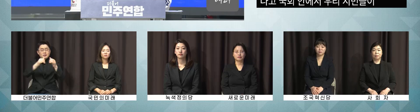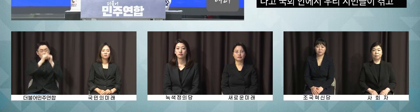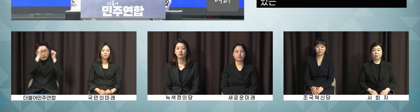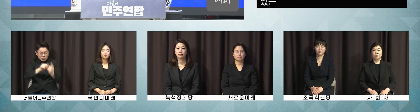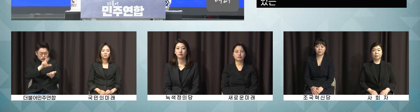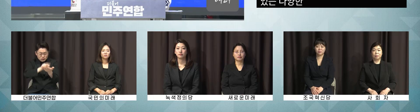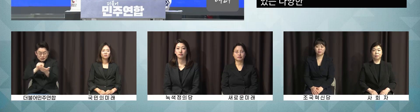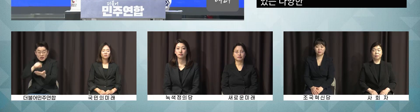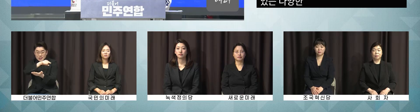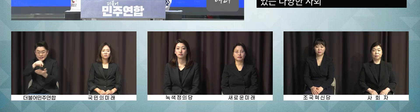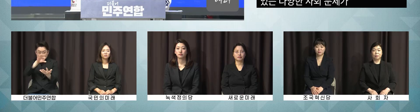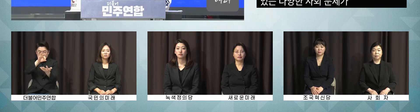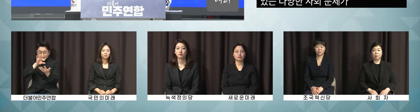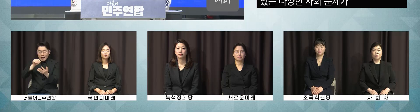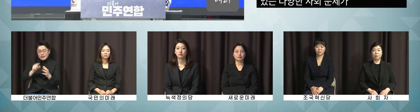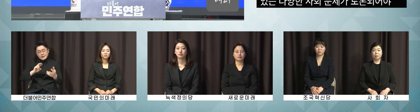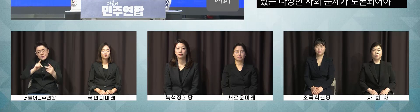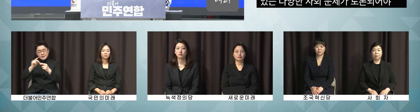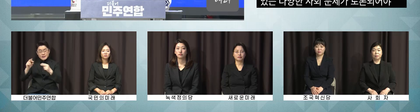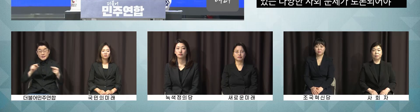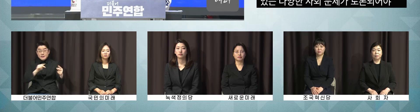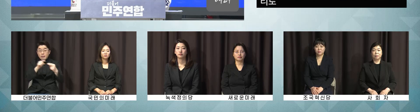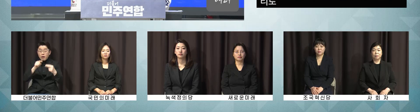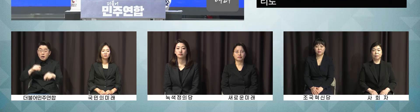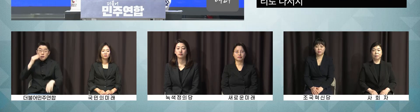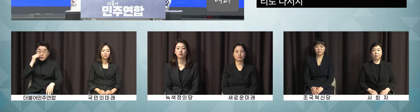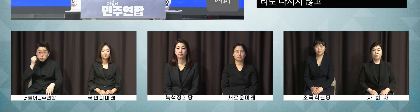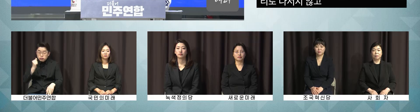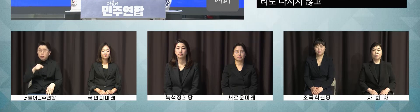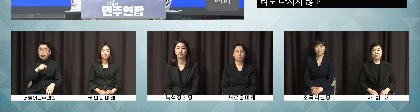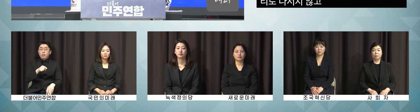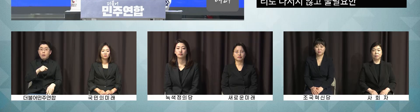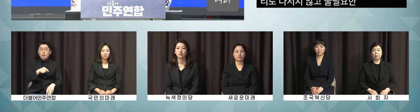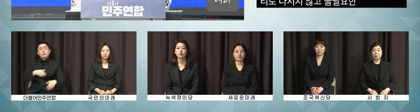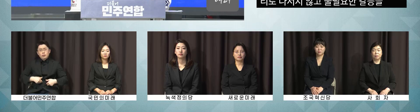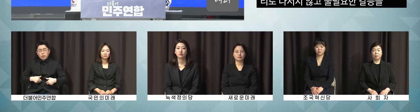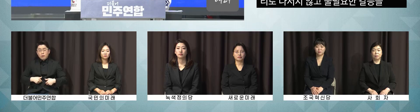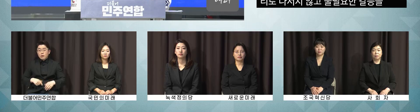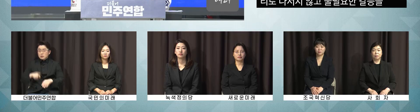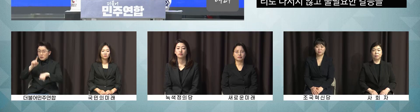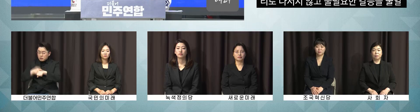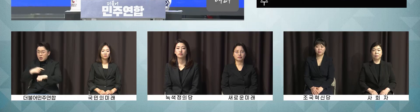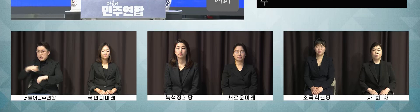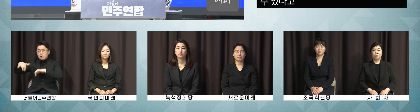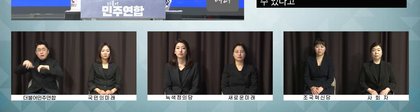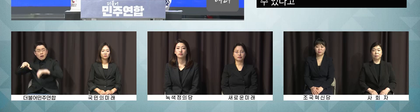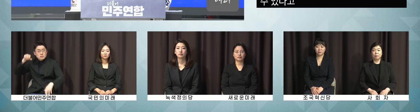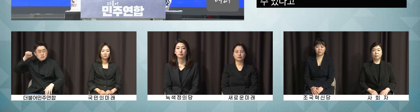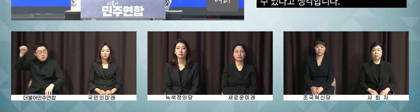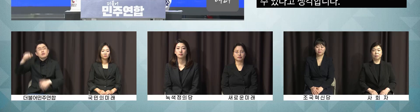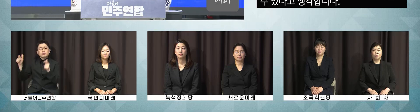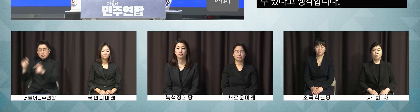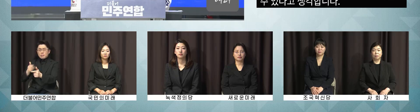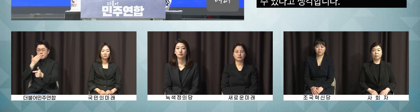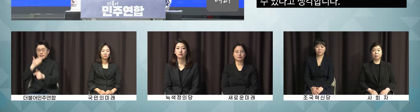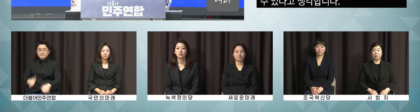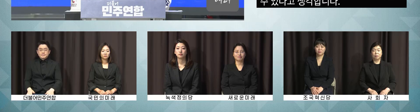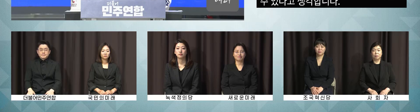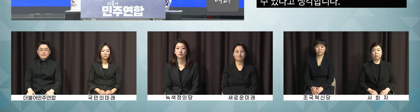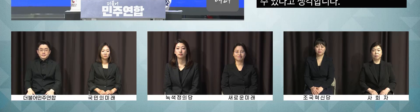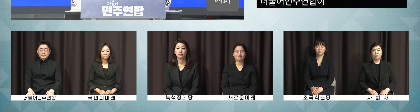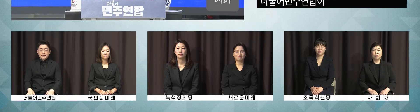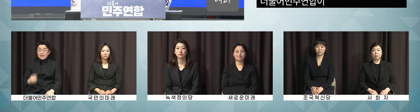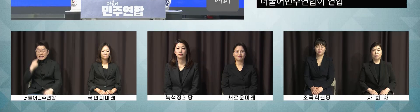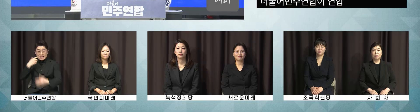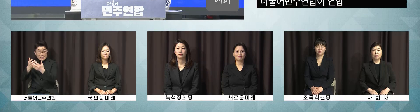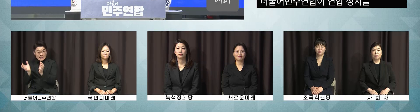문제가 토론되어야 거리로 나서지 않고 불필요한 갈등을 줄일 수 있다고 생각합니다. 더불어민주연합이